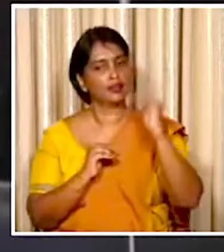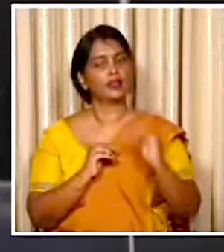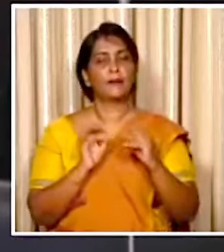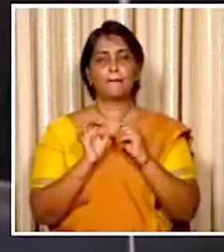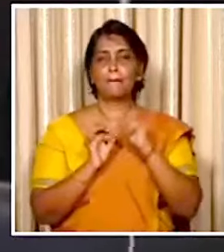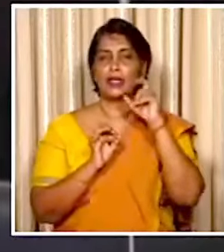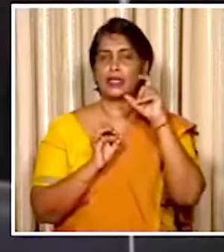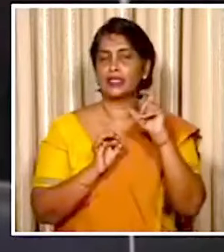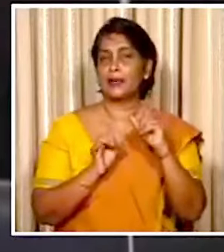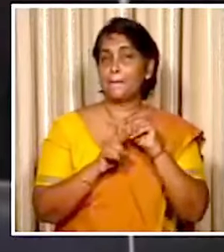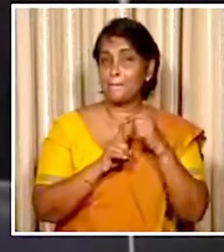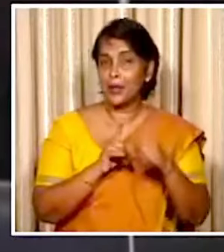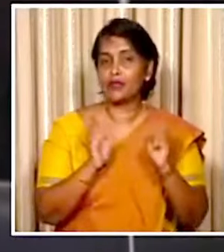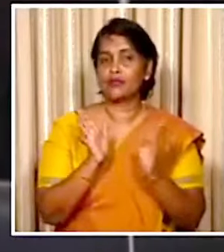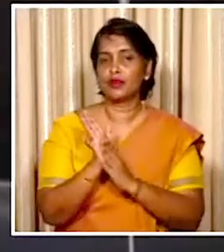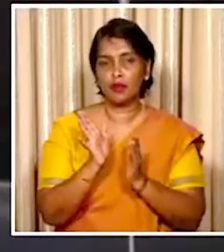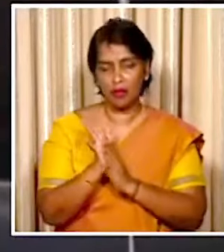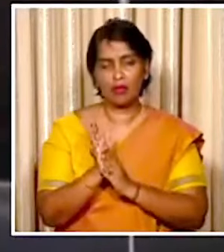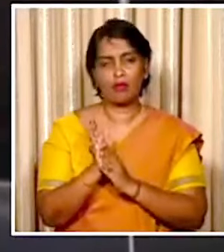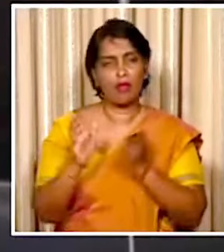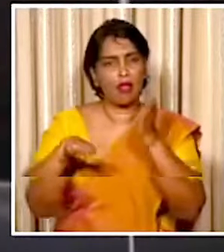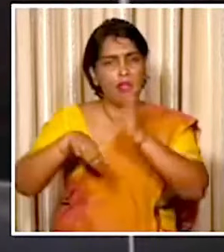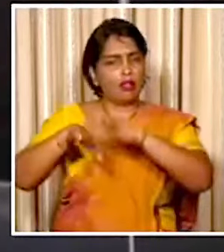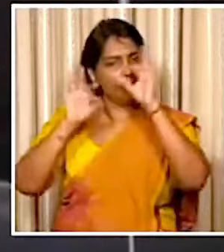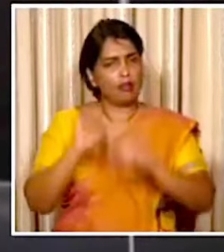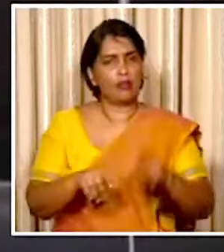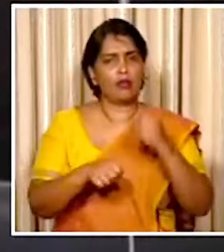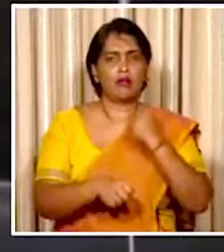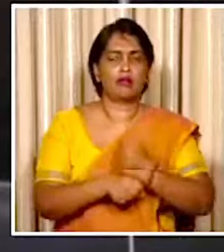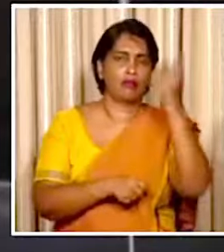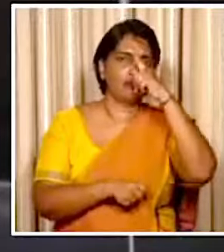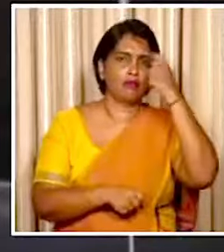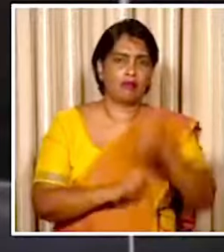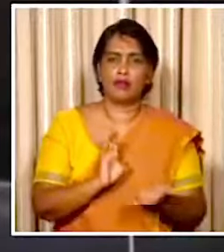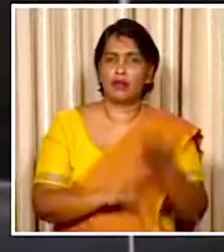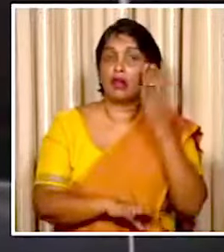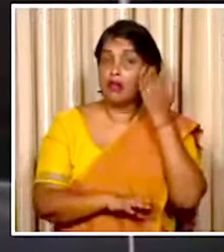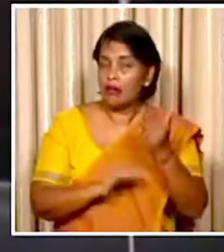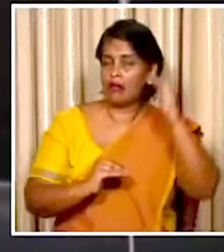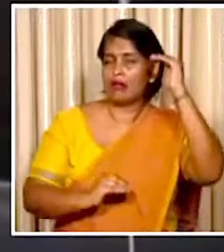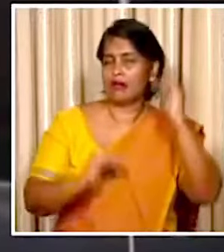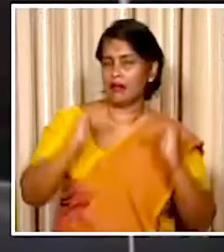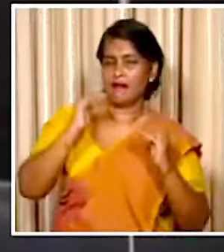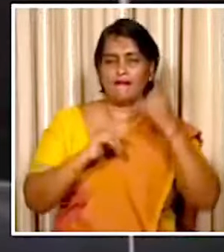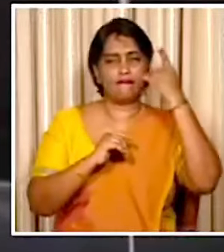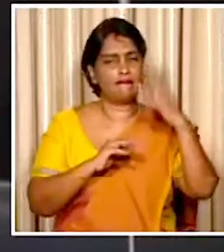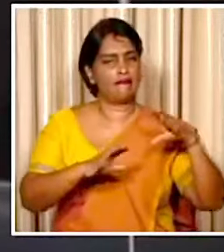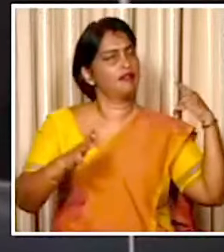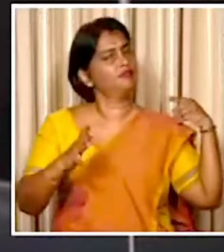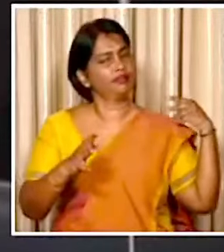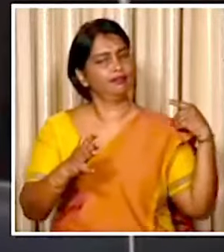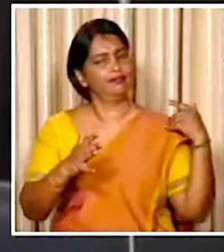පෙරා කමිටුව මගින් නැවත ඒකට අත නොතබා රාජ්‍ය සංගම වැටුප් වැඩි කළා. ඒ වෙලාවේ ඇති වූ පරතරය තමයි මේ දා ඉඳලා මද දක්වා